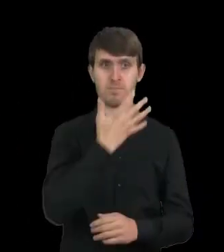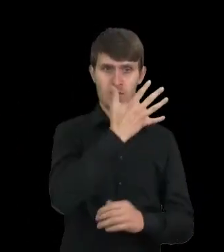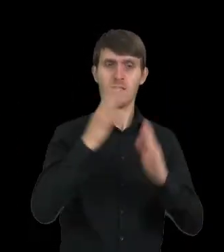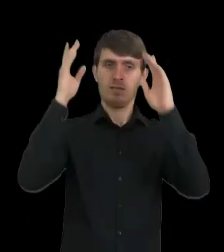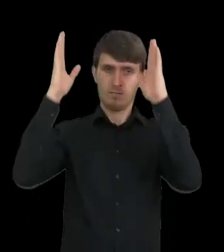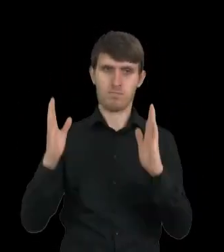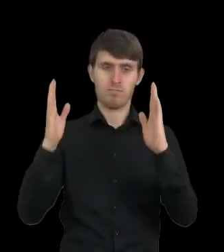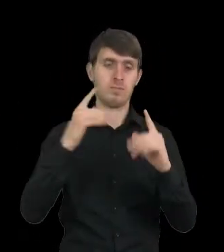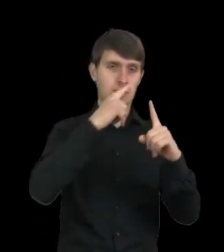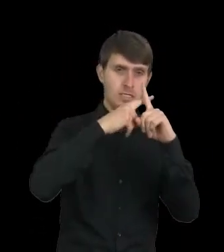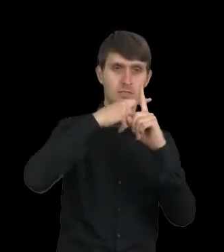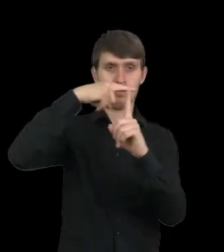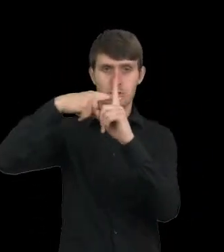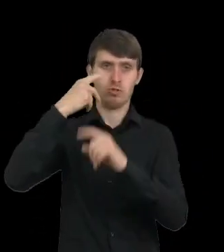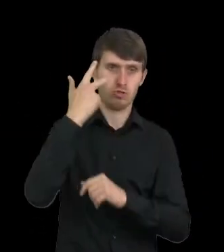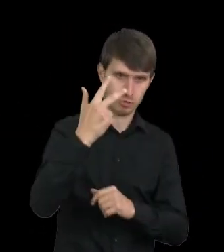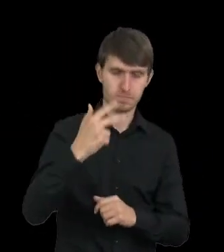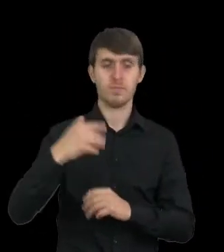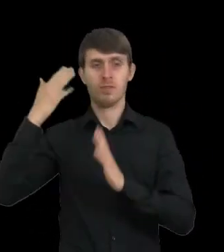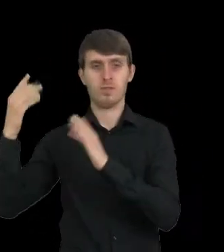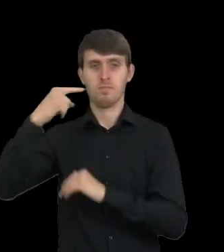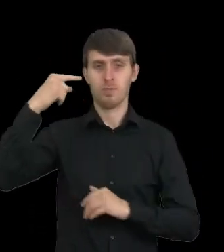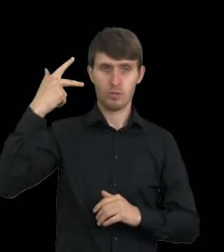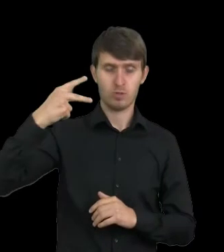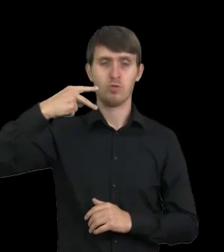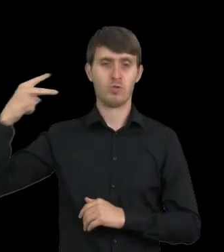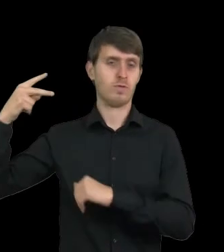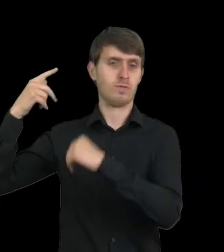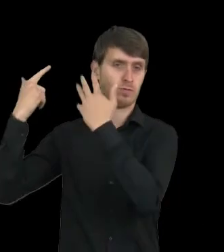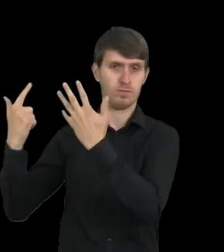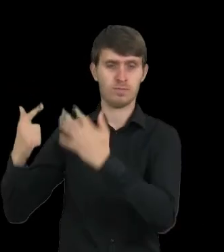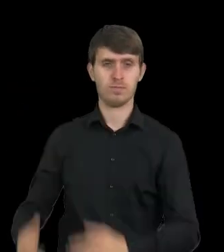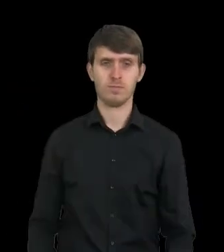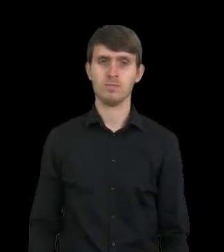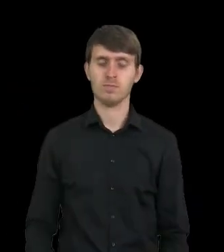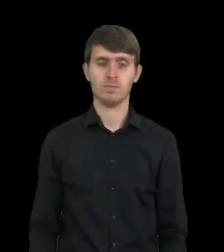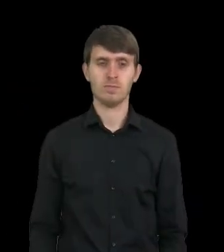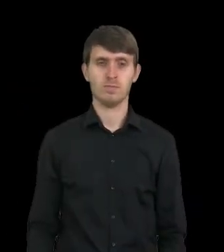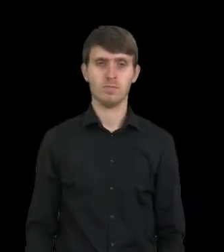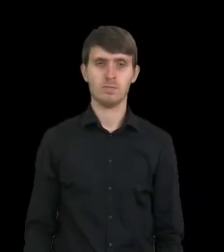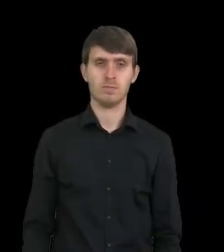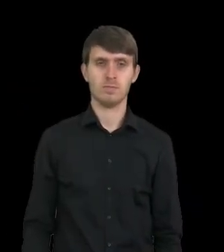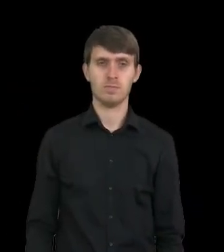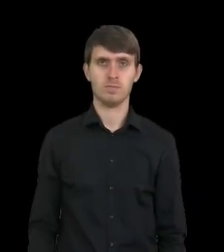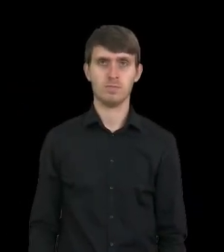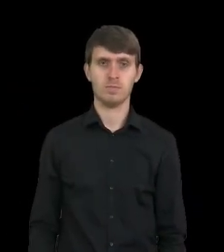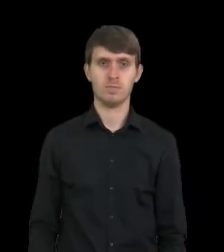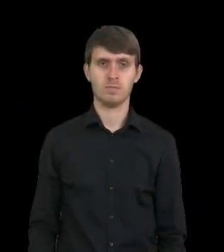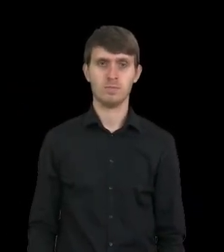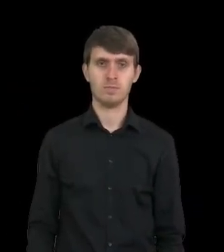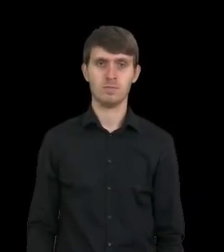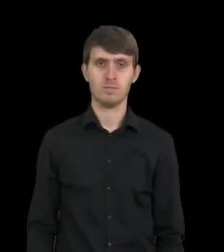Mamy równanie. 5 razy wartość bezwzględna x plus 3 odjąć 3 równa się